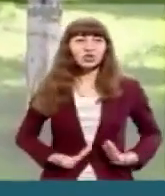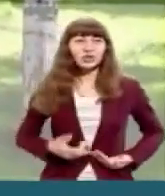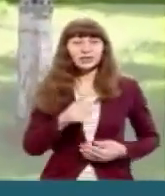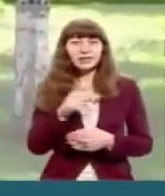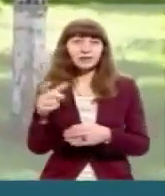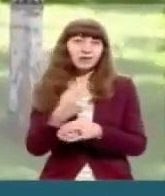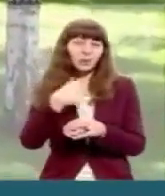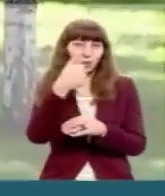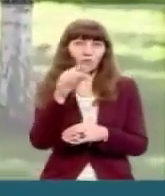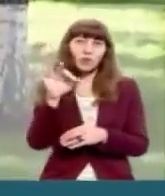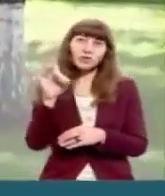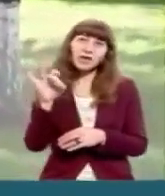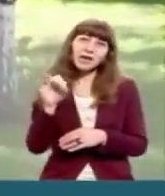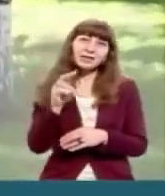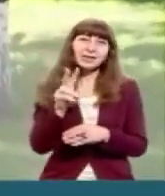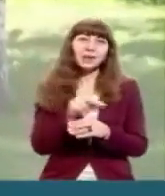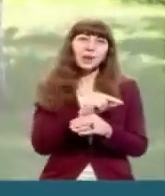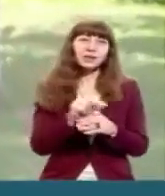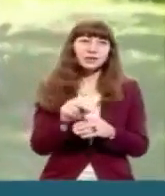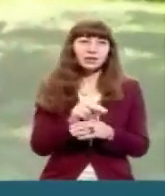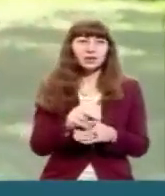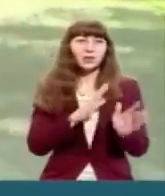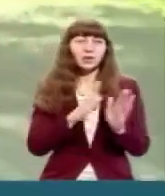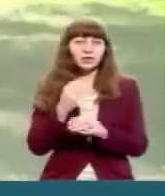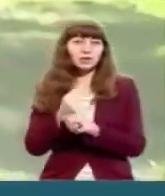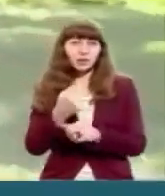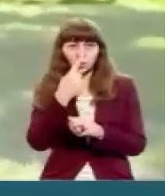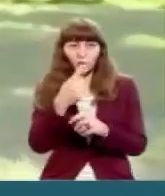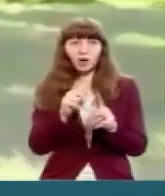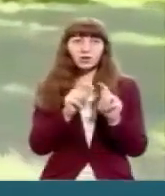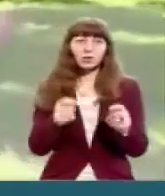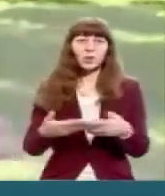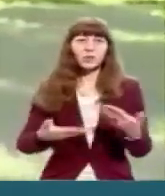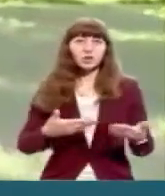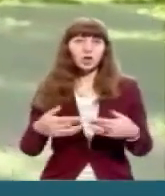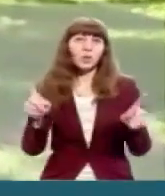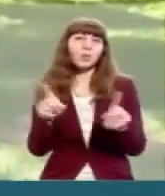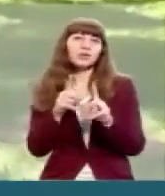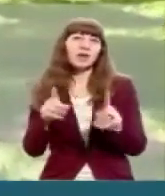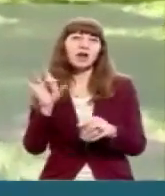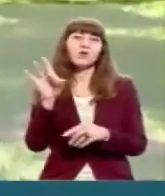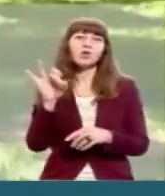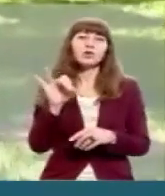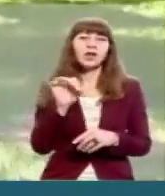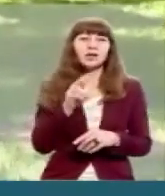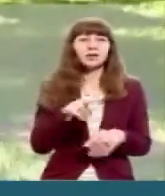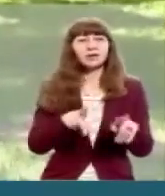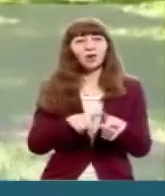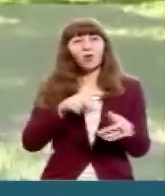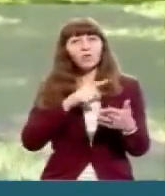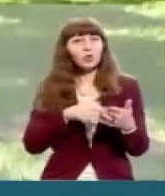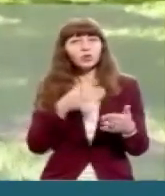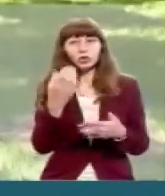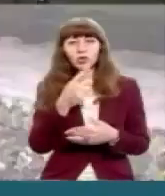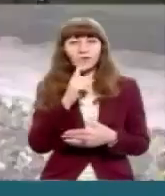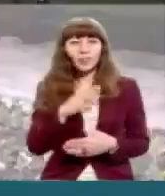году фонтаны реконструируют и приводят в порядок. Совсем скоро запустят пешеходные и музыкальные фонтаны. Такого в городе еще